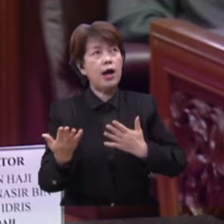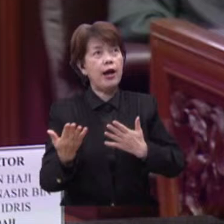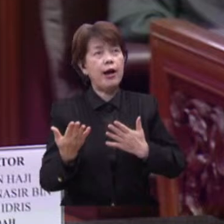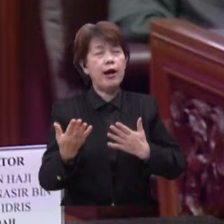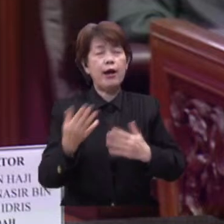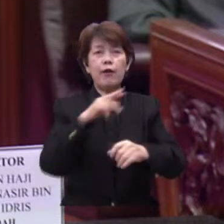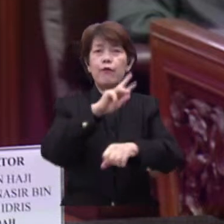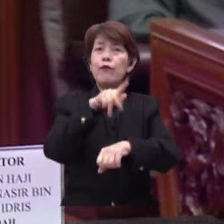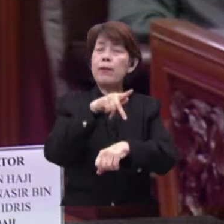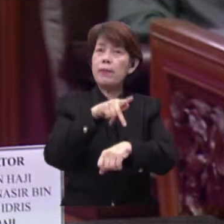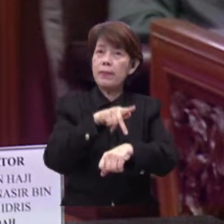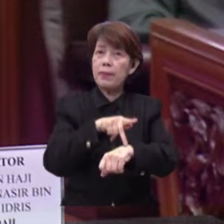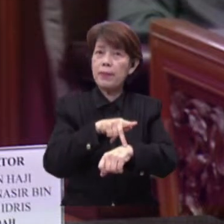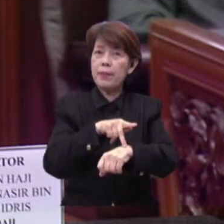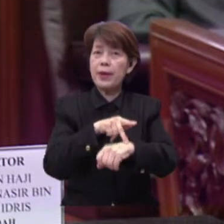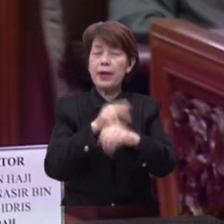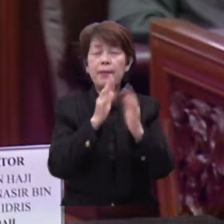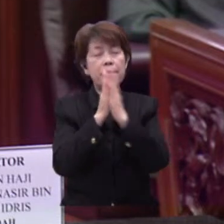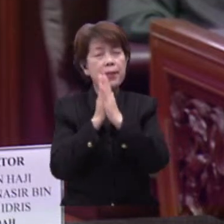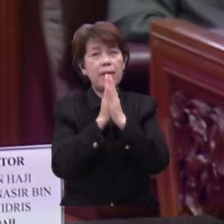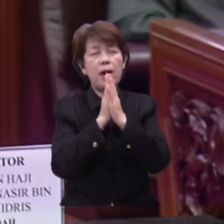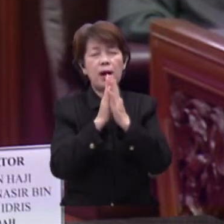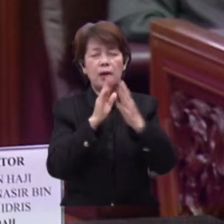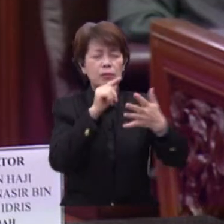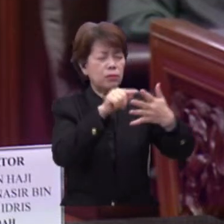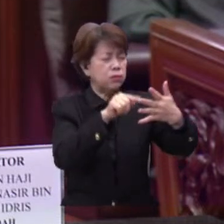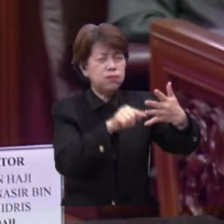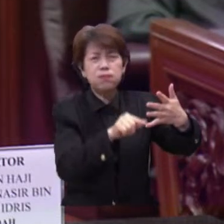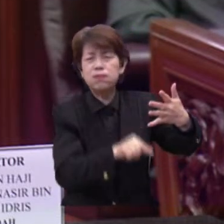jadi kalau kita lihat kepada